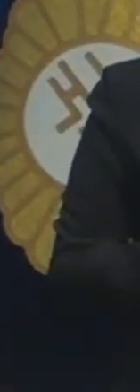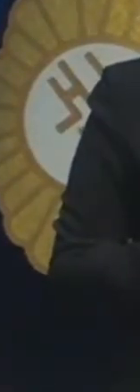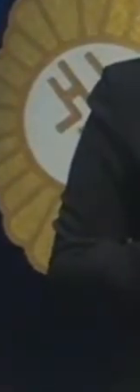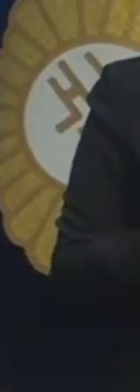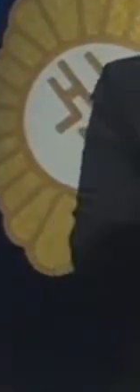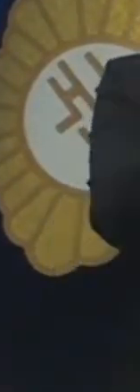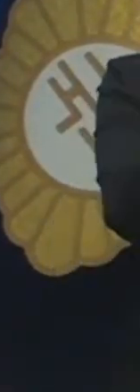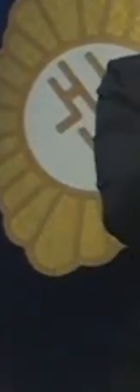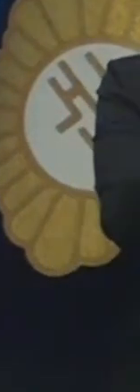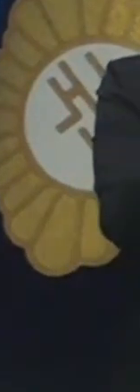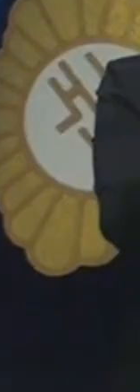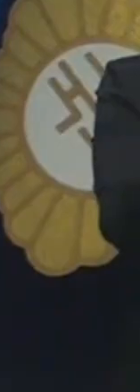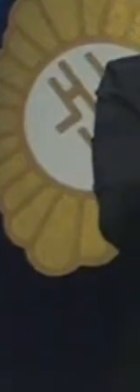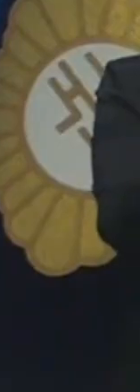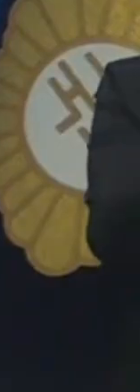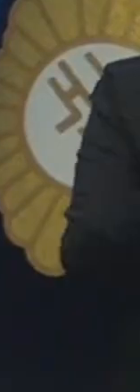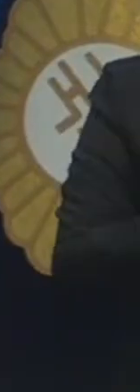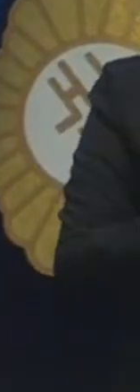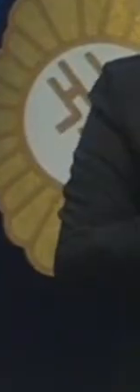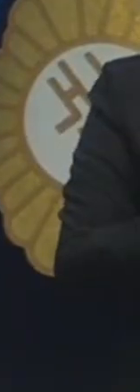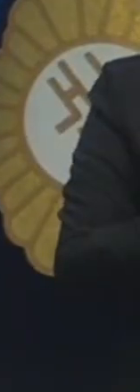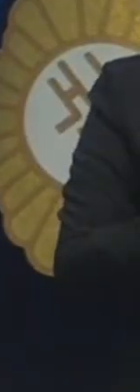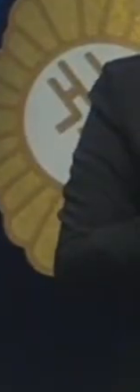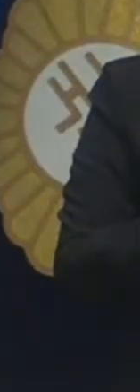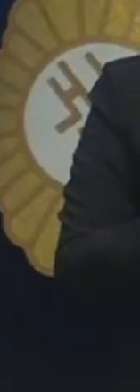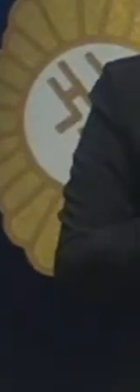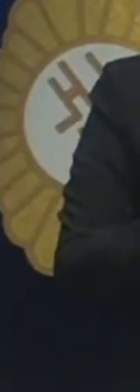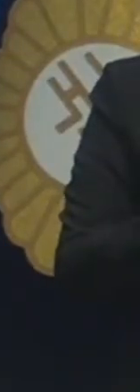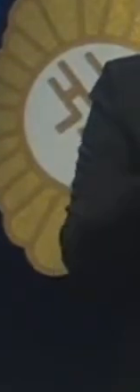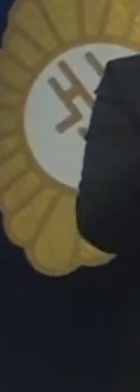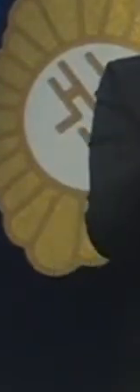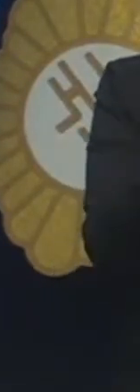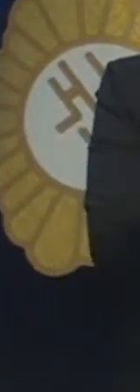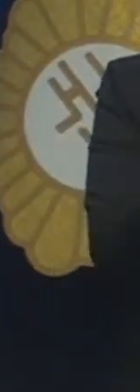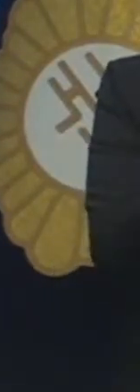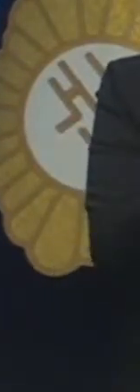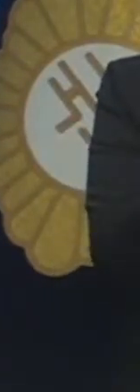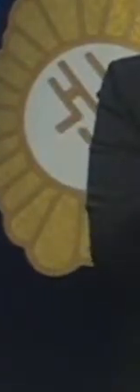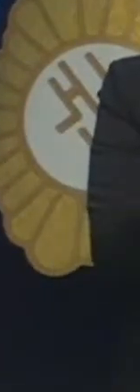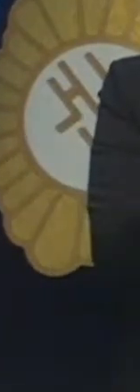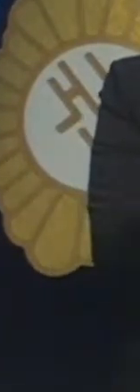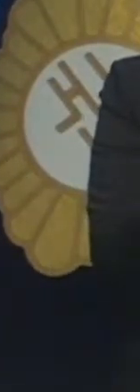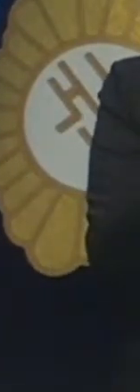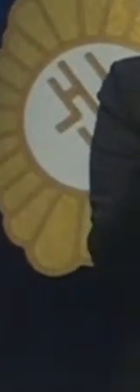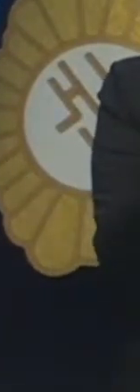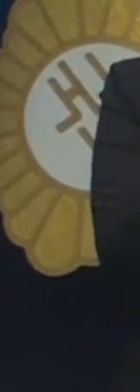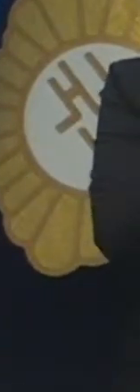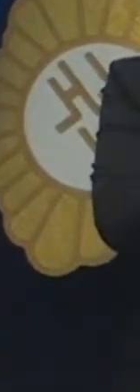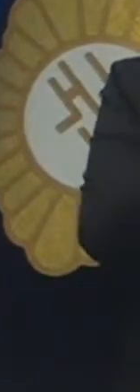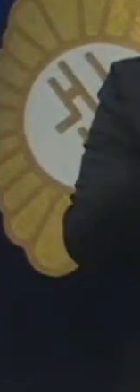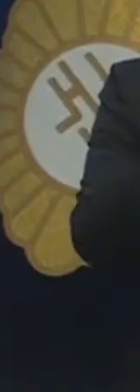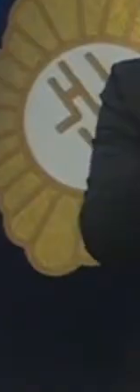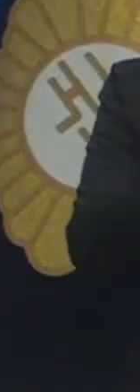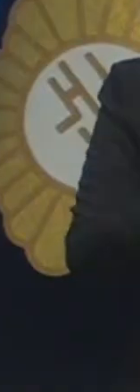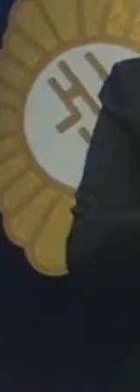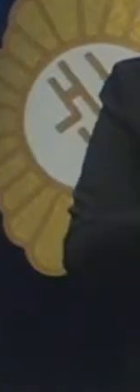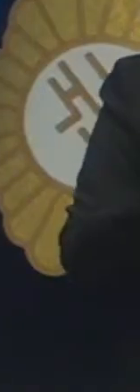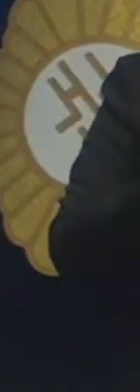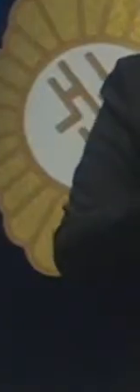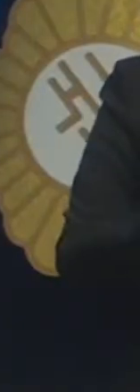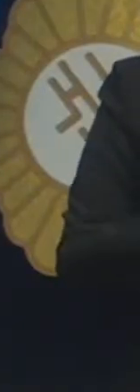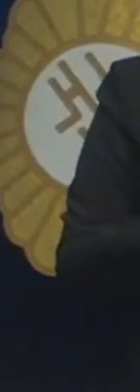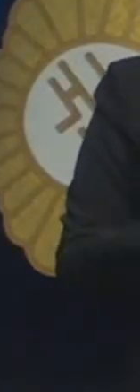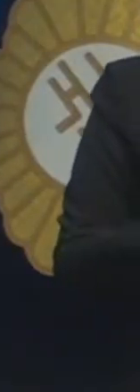주식, 지분 이 부분을 소각하겠다. 영어로 말해서 가져가지 않겠다라고